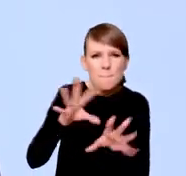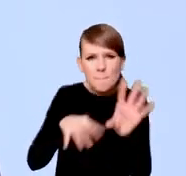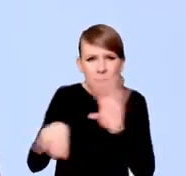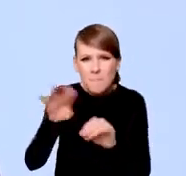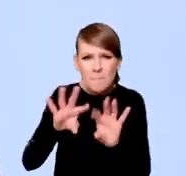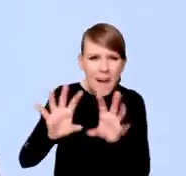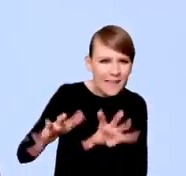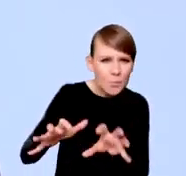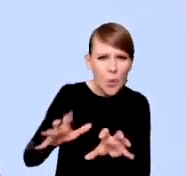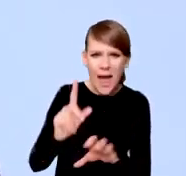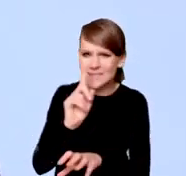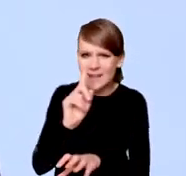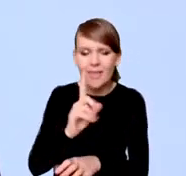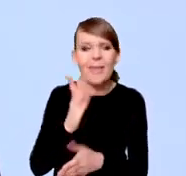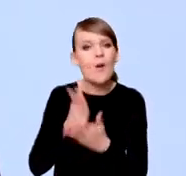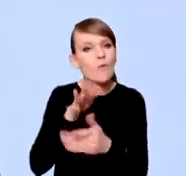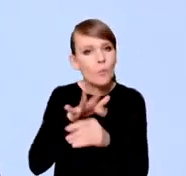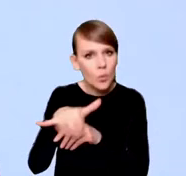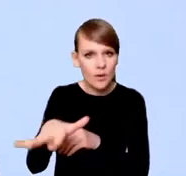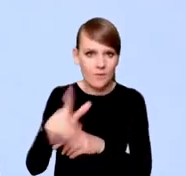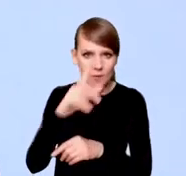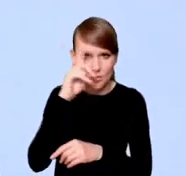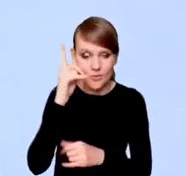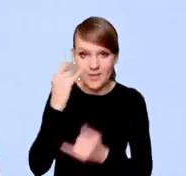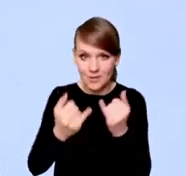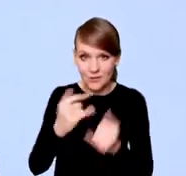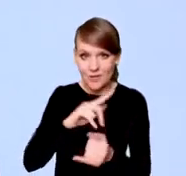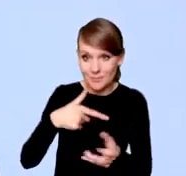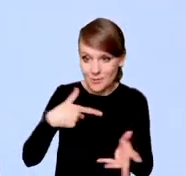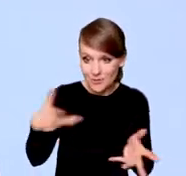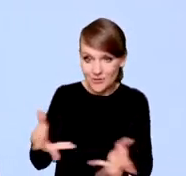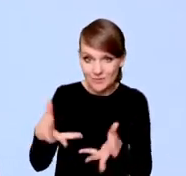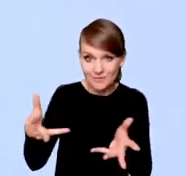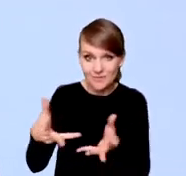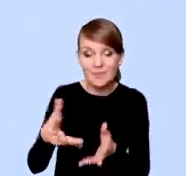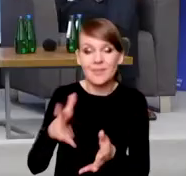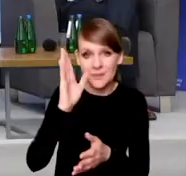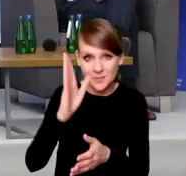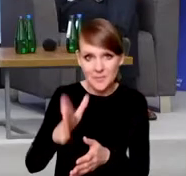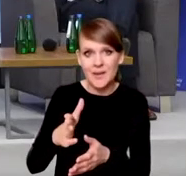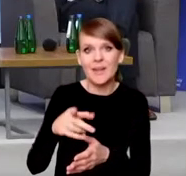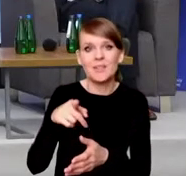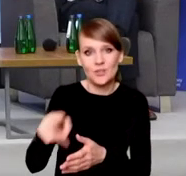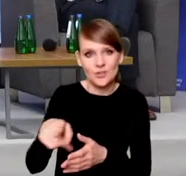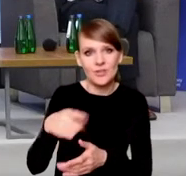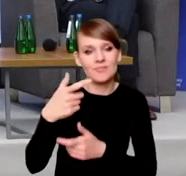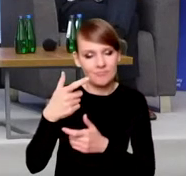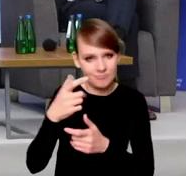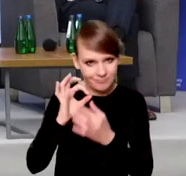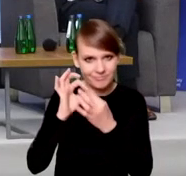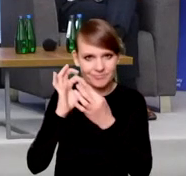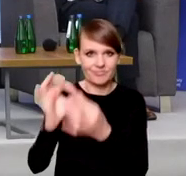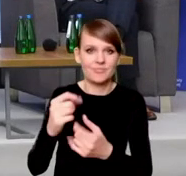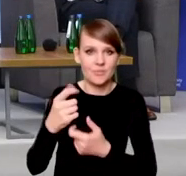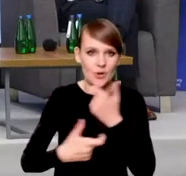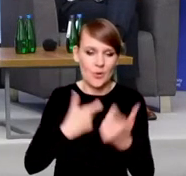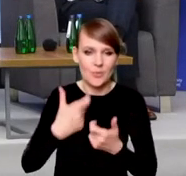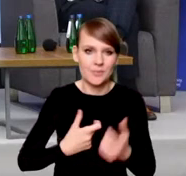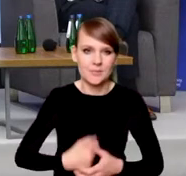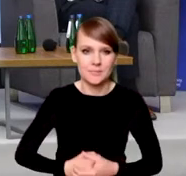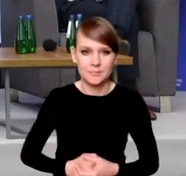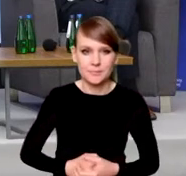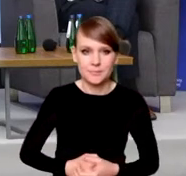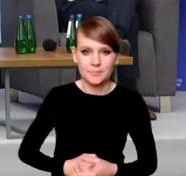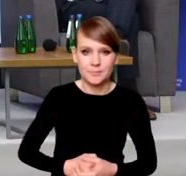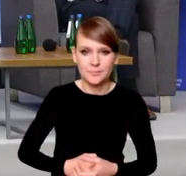ludzi. Bo jak zaangażujemy, to będą postępować w sposób konsekwentny. Pani